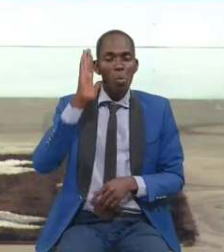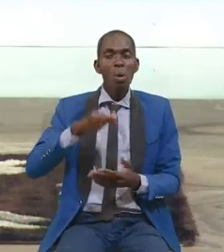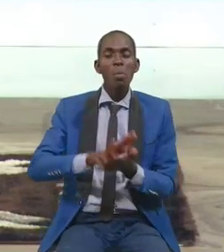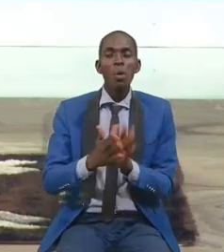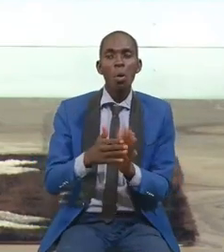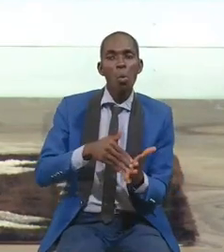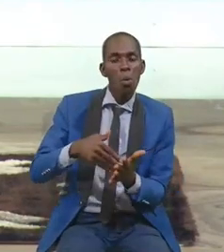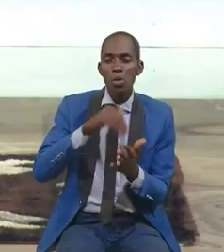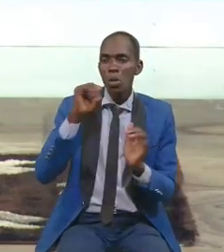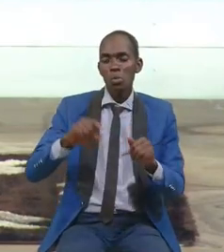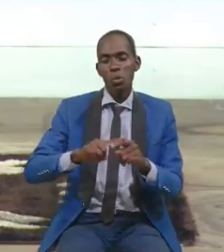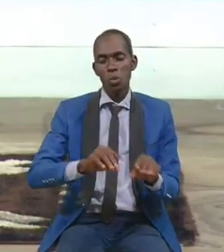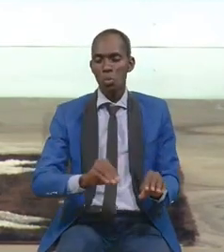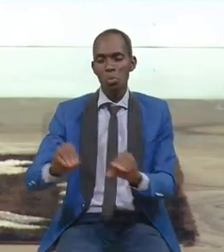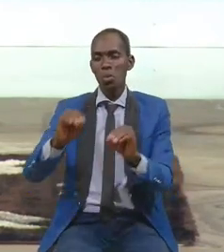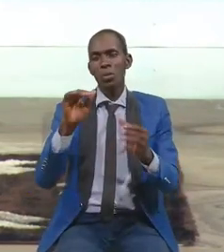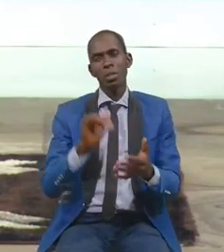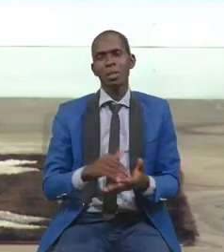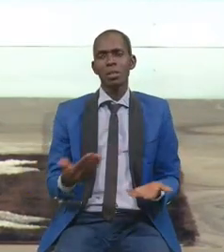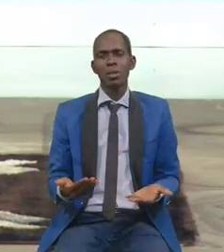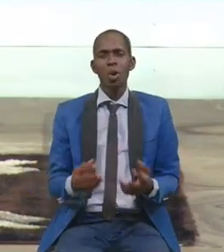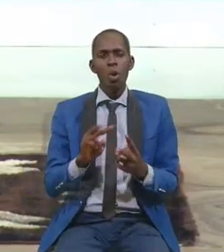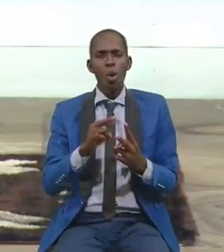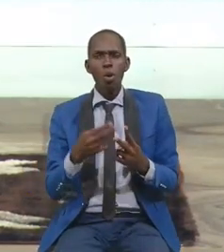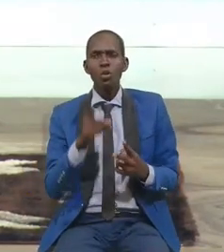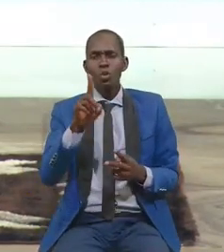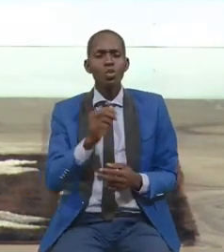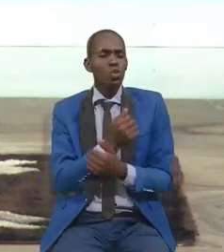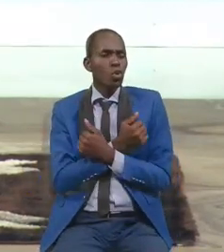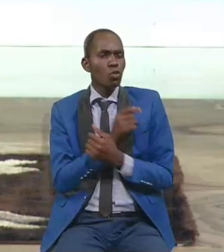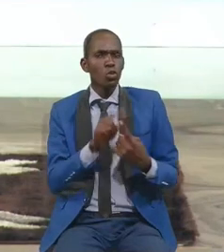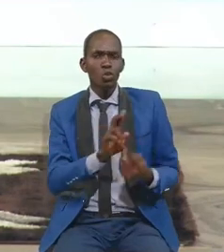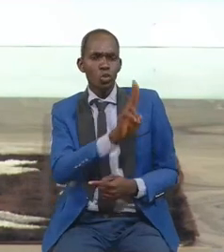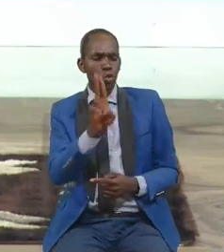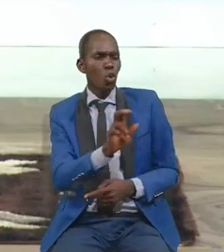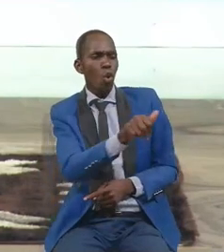engourdies et ne peuvent pas se mouvoir. Tu utilises les biens des autres.